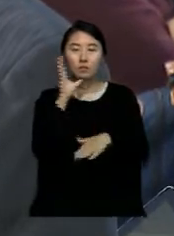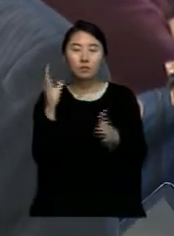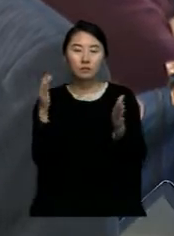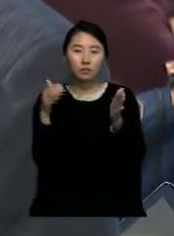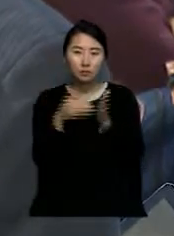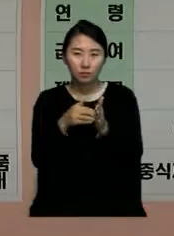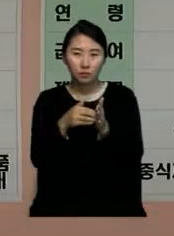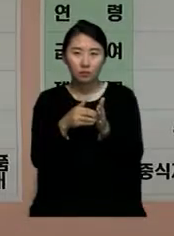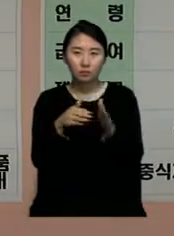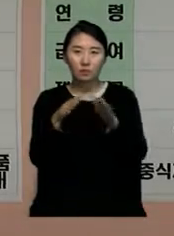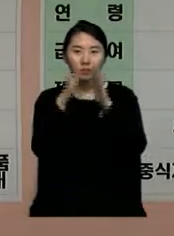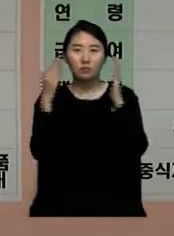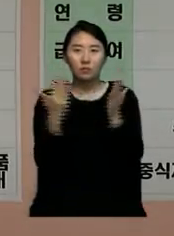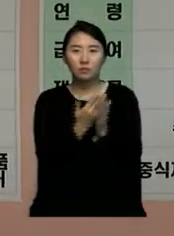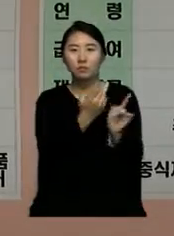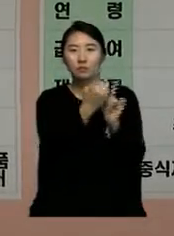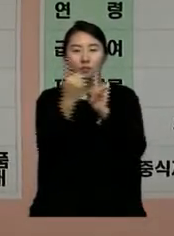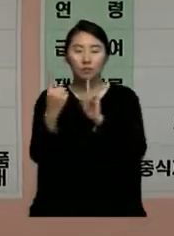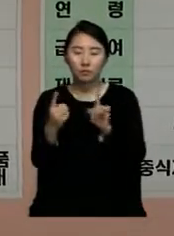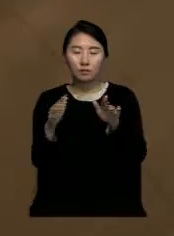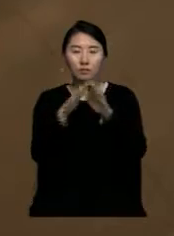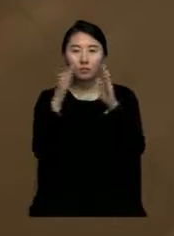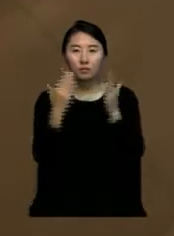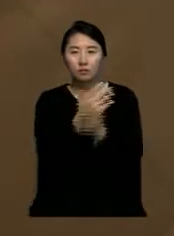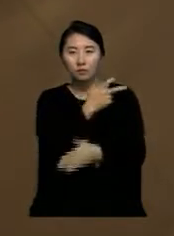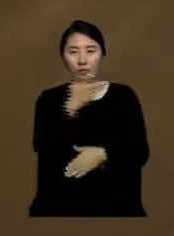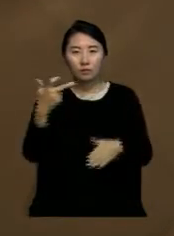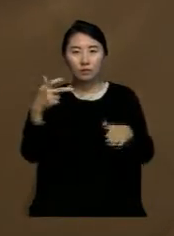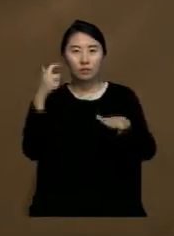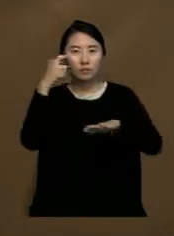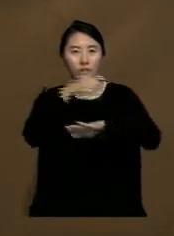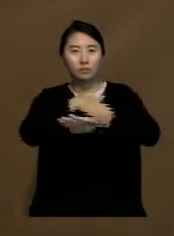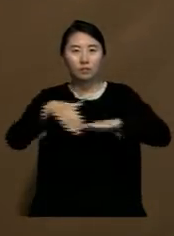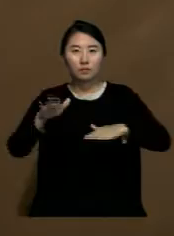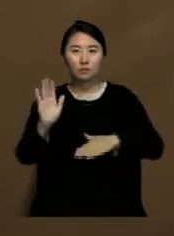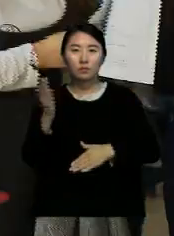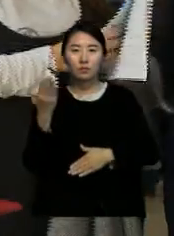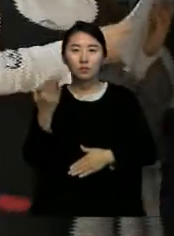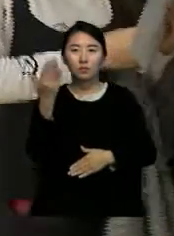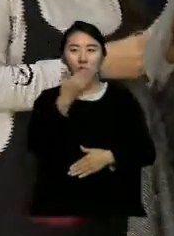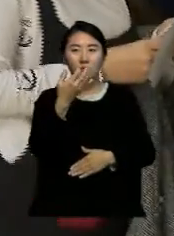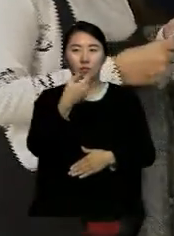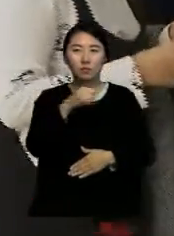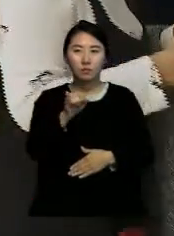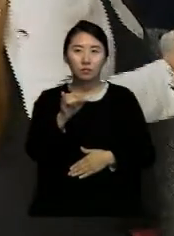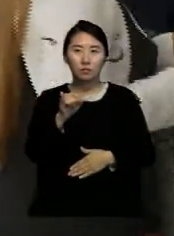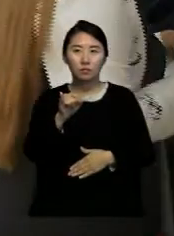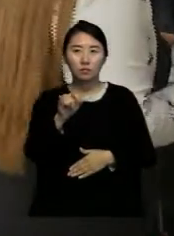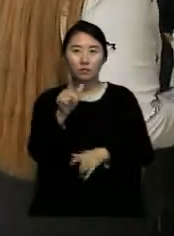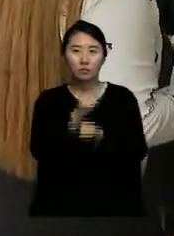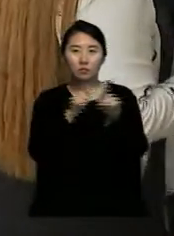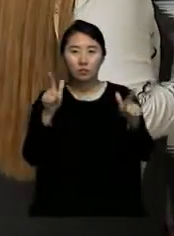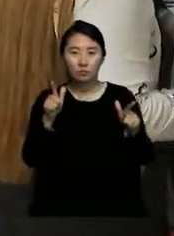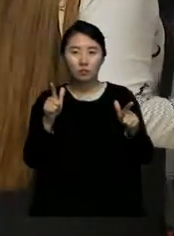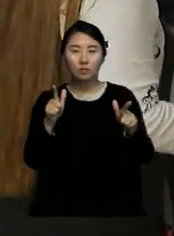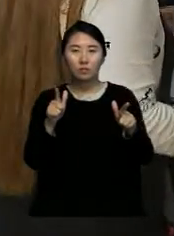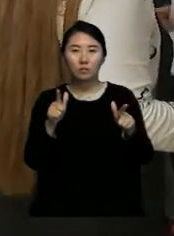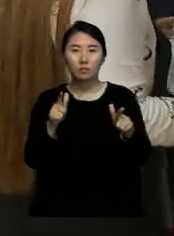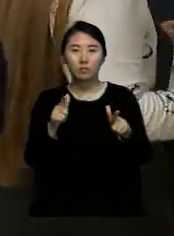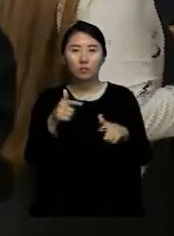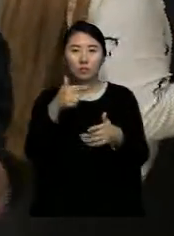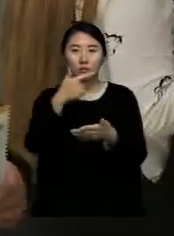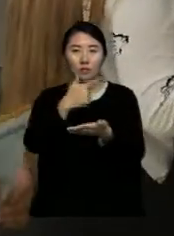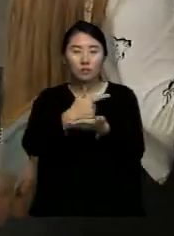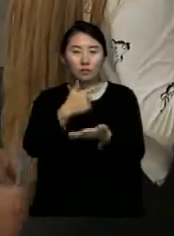노년층까지 전 계층을 망라하는 대규모로 기획됐습니다. 구리시에는 생산공장이 없어가지고 인근